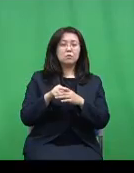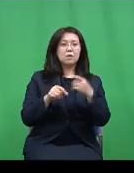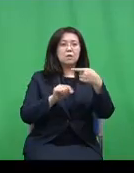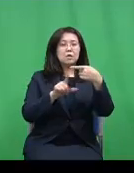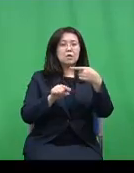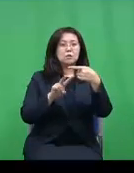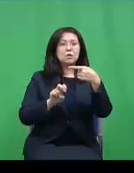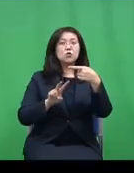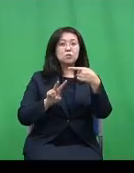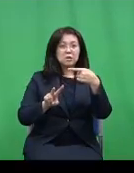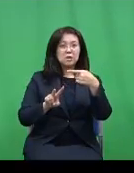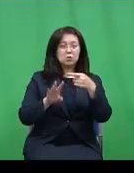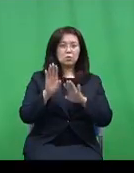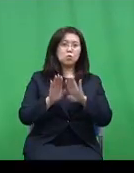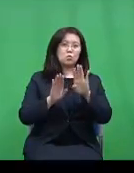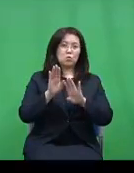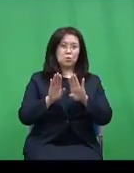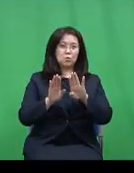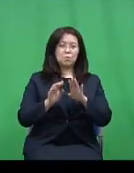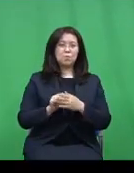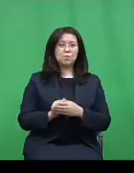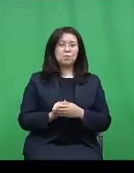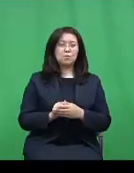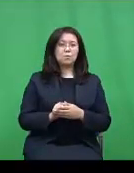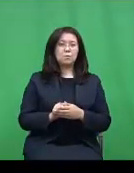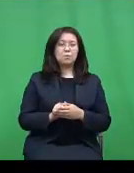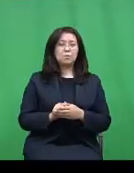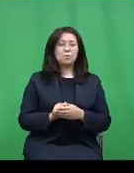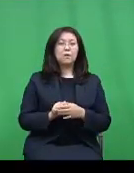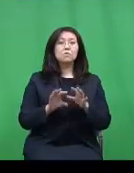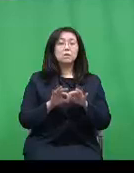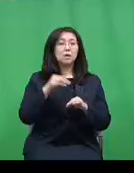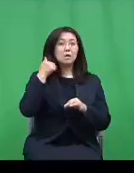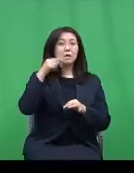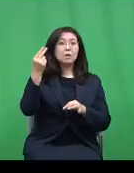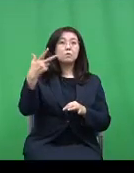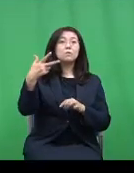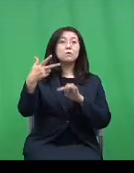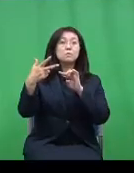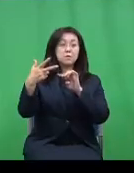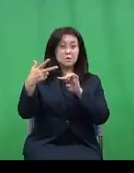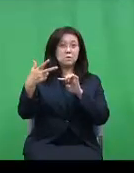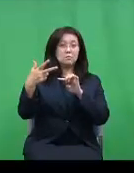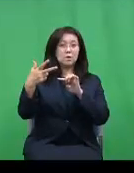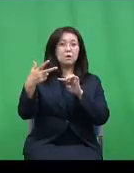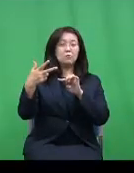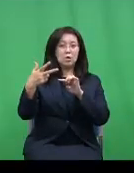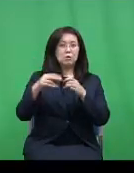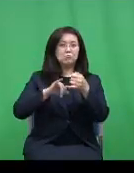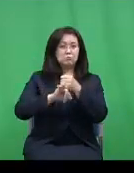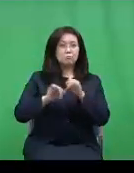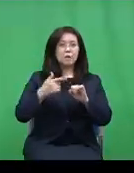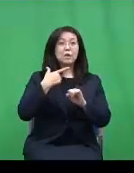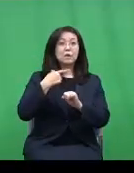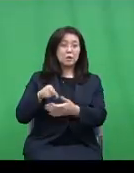そういうことでありますので、南砺市は今言ったようなことでぜひとも実施したいという、準備に入っている